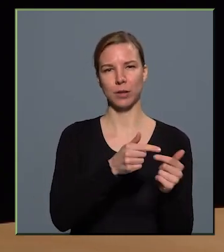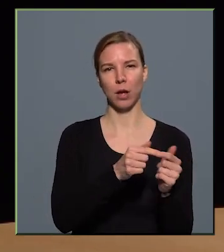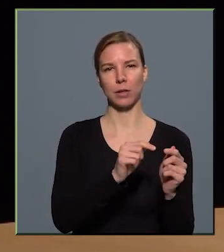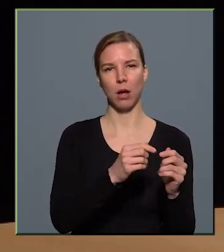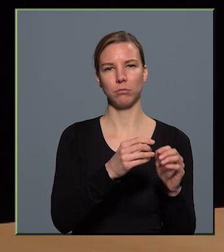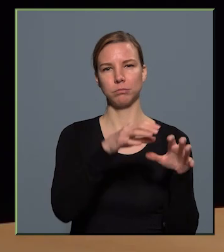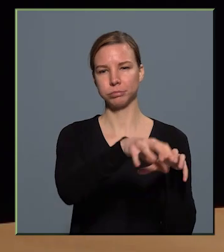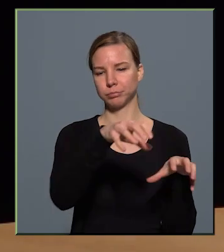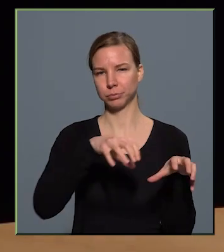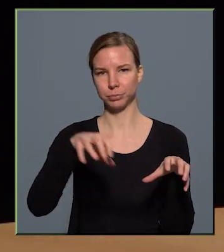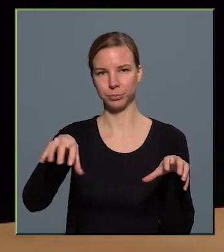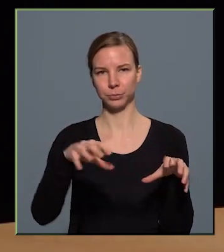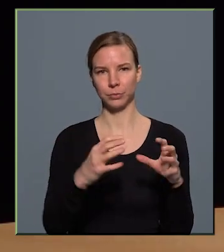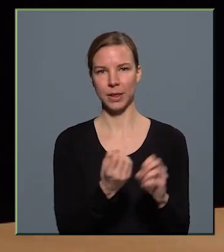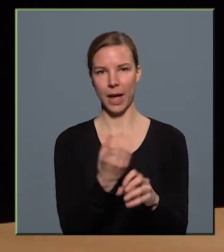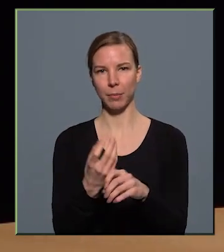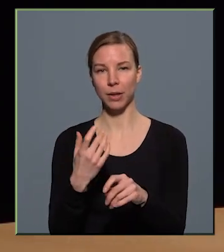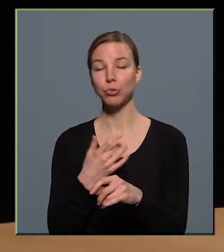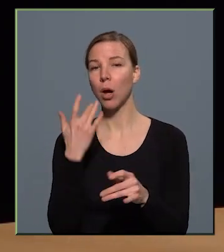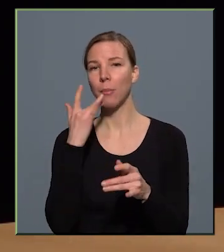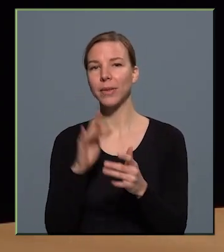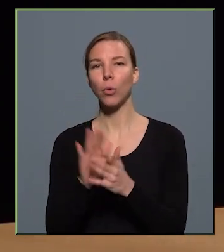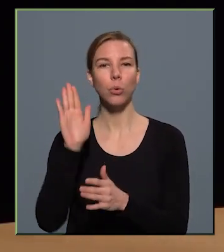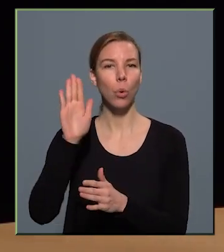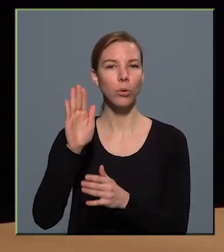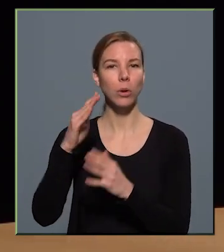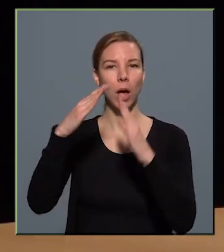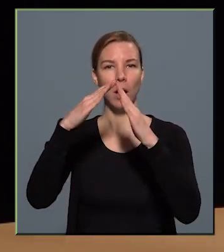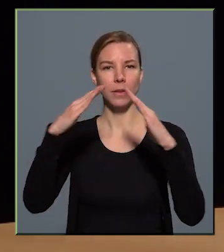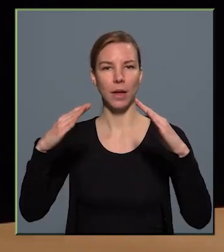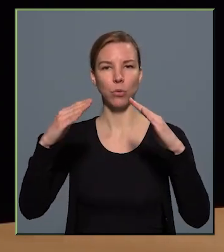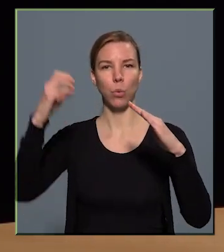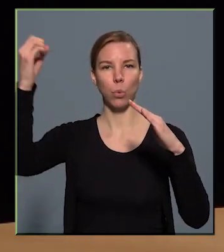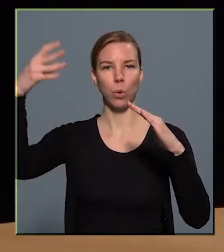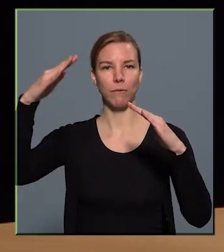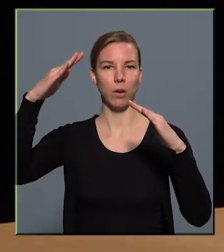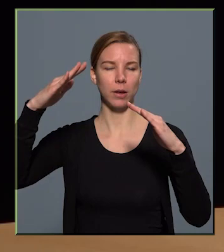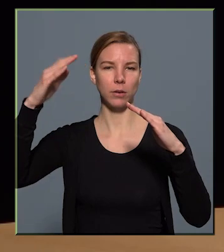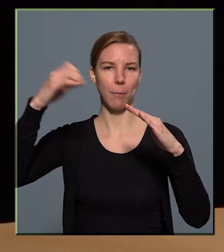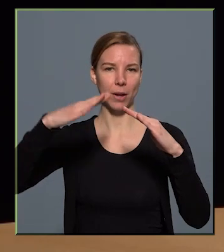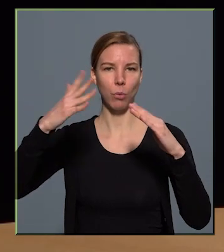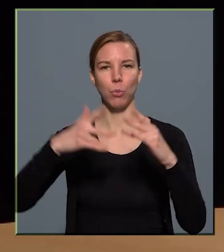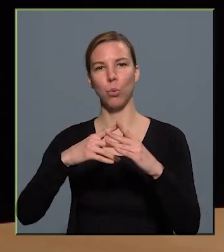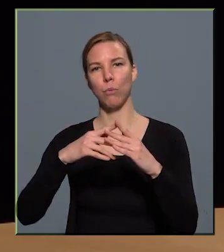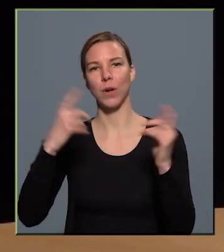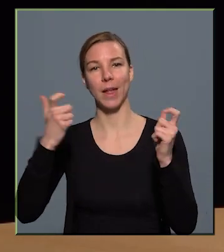behoznak. Ez ugye nem más, mint hogyha otthon a háztetőn, vagy valahol van egy szélkerék, naperőmű, bármi.